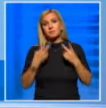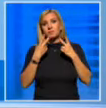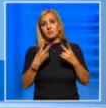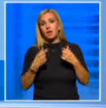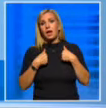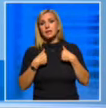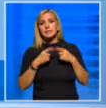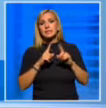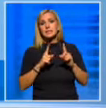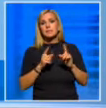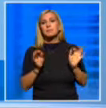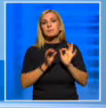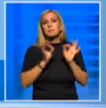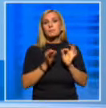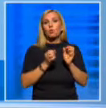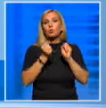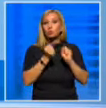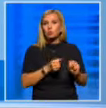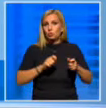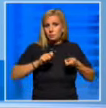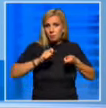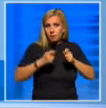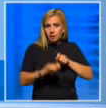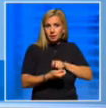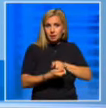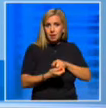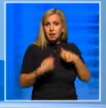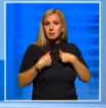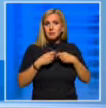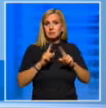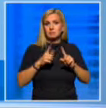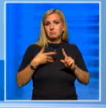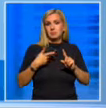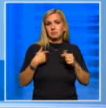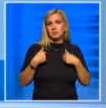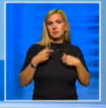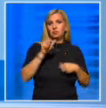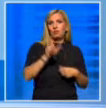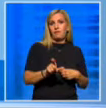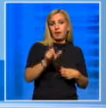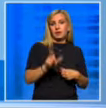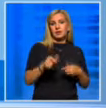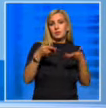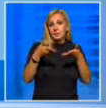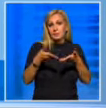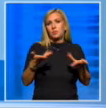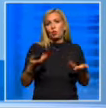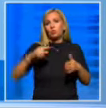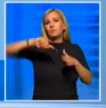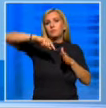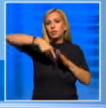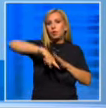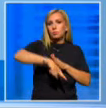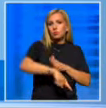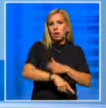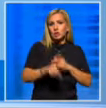не съм специалист по конституционни промени, така че аз не бих искал аз да съм човека, който ще в дълбочина